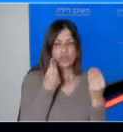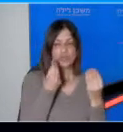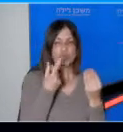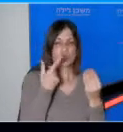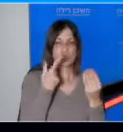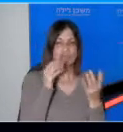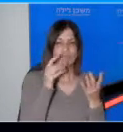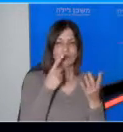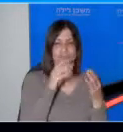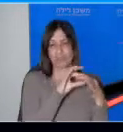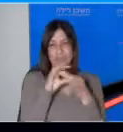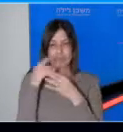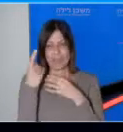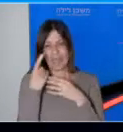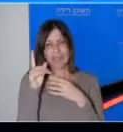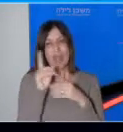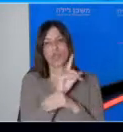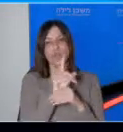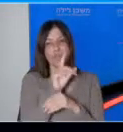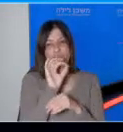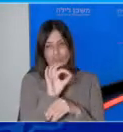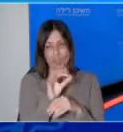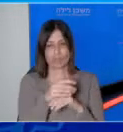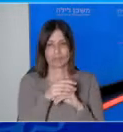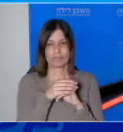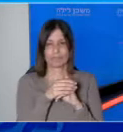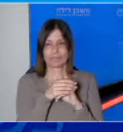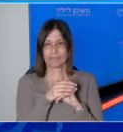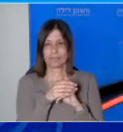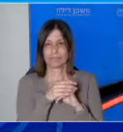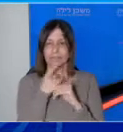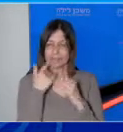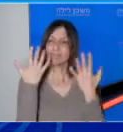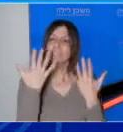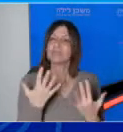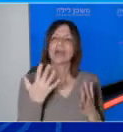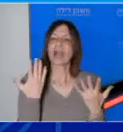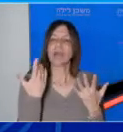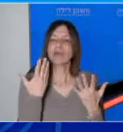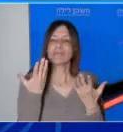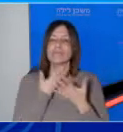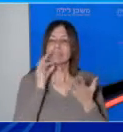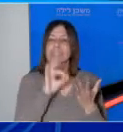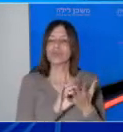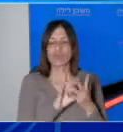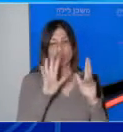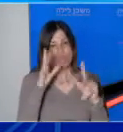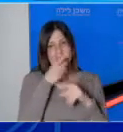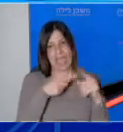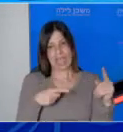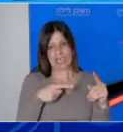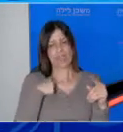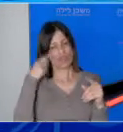של מנדלבליט. תמי, מספר. מספר? אז אני אתן לו 8.5. אני חושבת